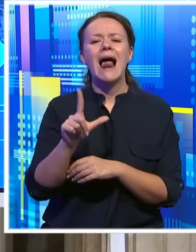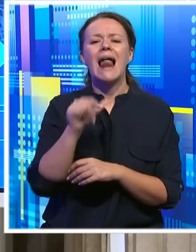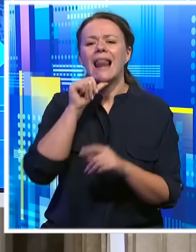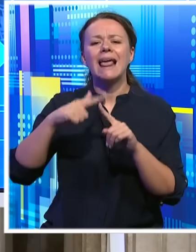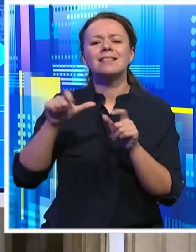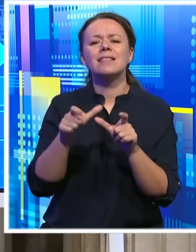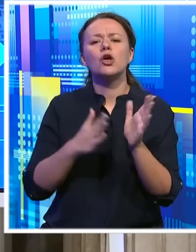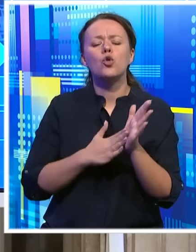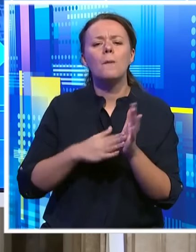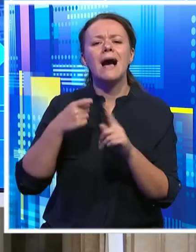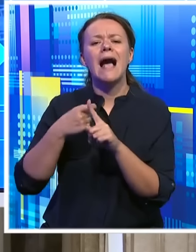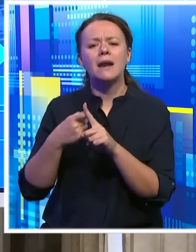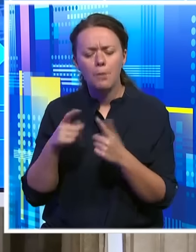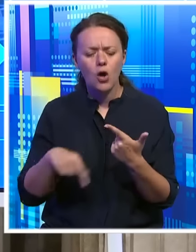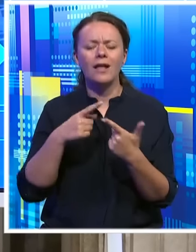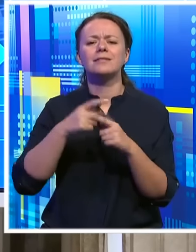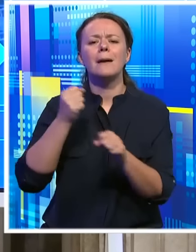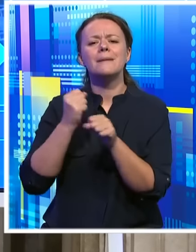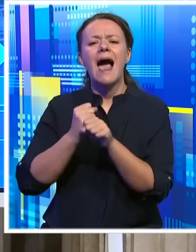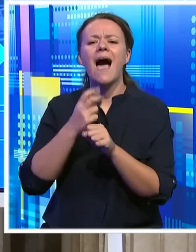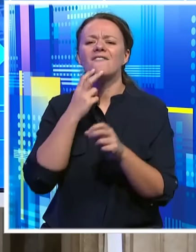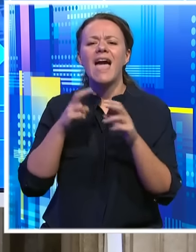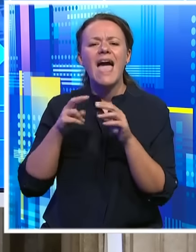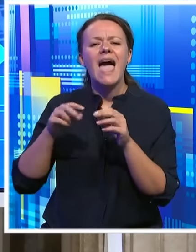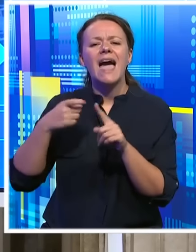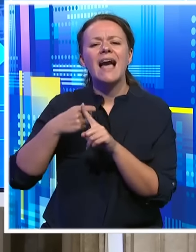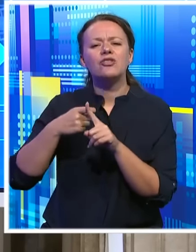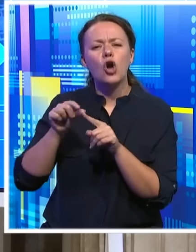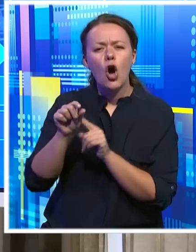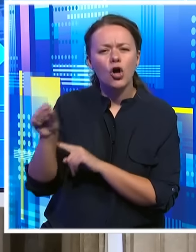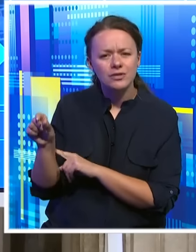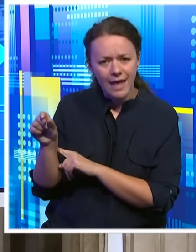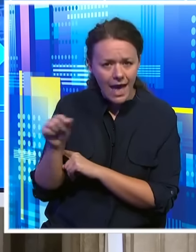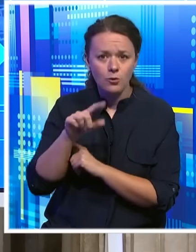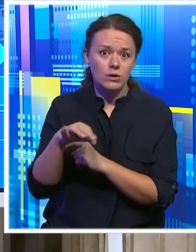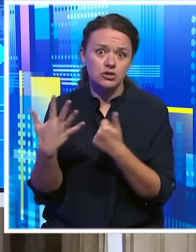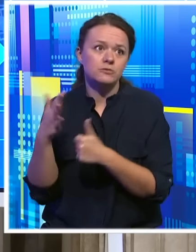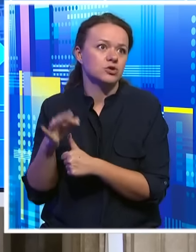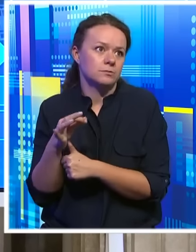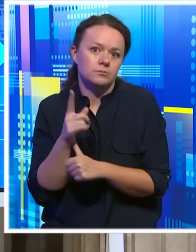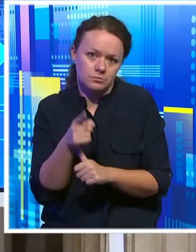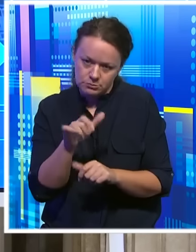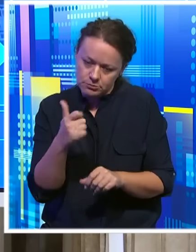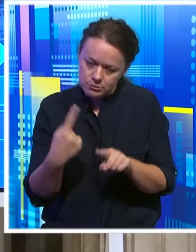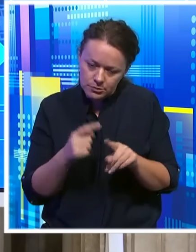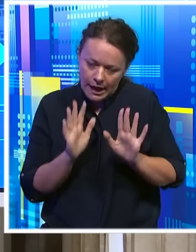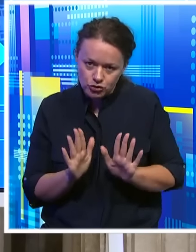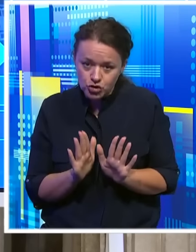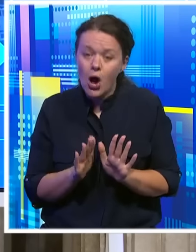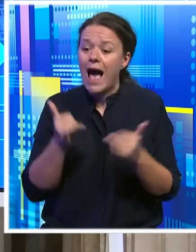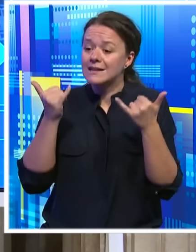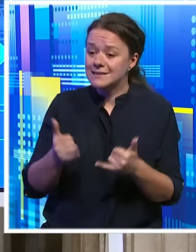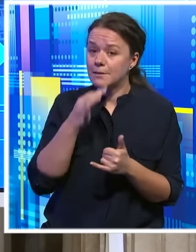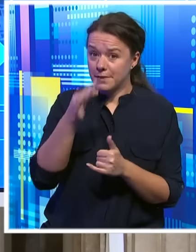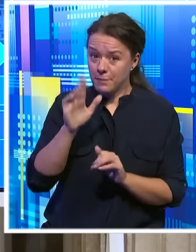58.000 tona, plus katode, imali bismo 2,06, što niko ne spori. E sad dolazimo do ključnog dela, možemo li da imamo